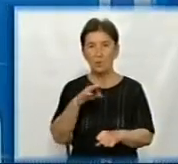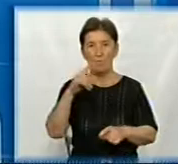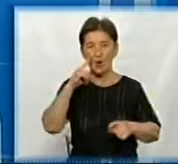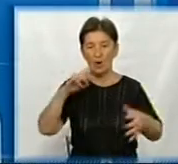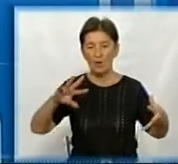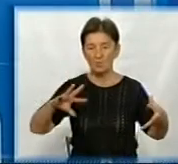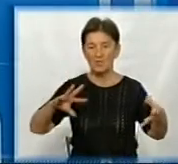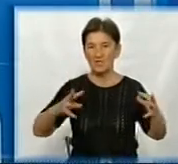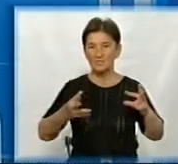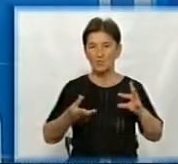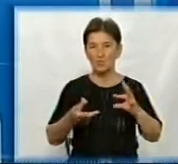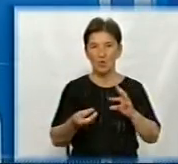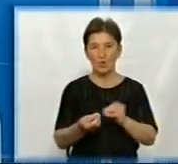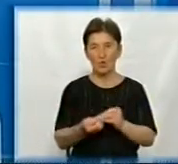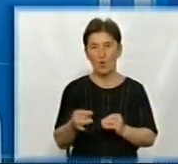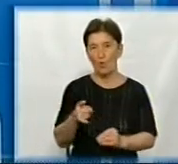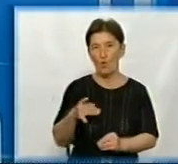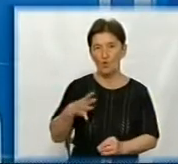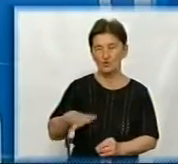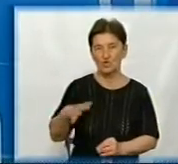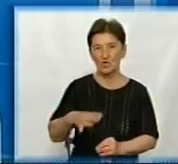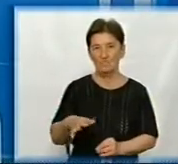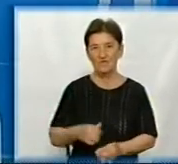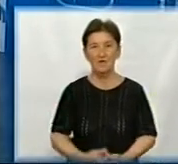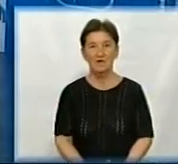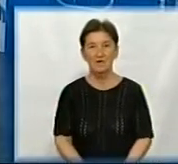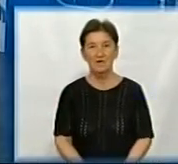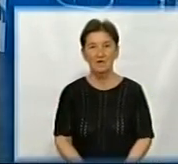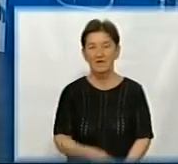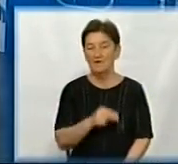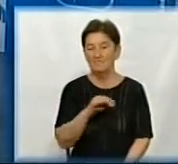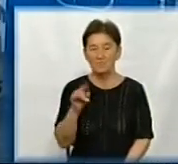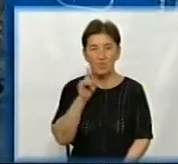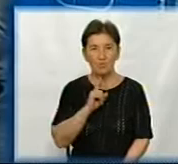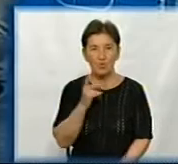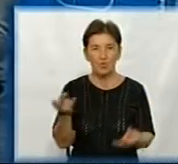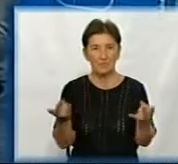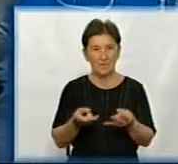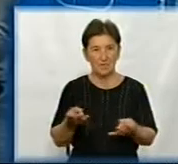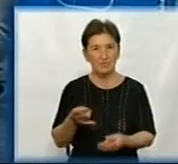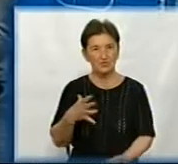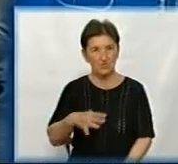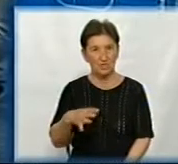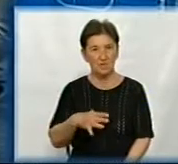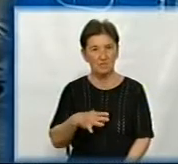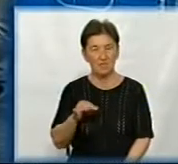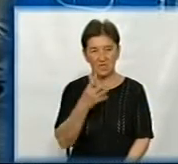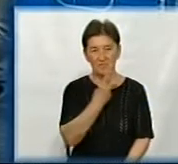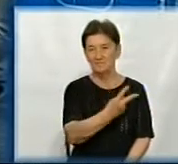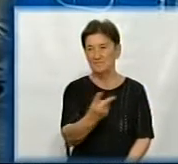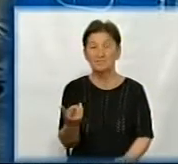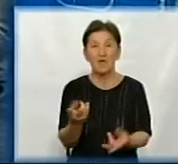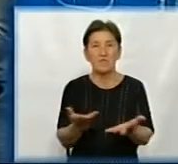очікуваний ось цього нового закону в плані оренди і отриманих прибутків? Чи поки що треба чекати і дивитись, як це